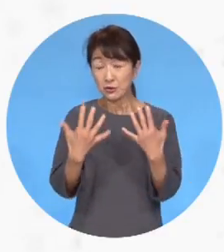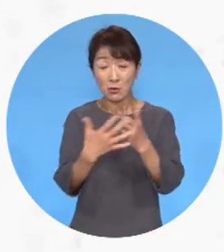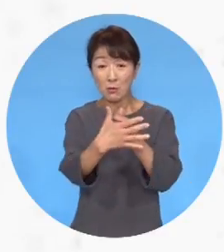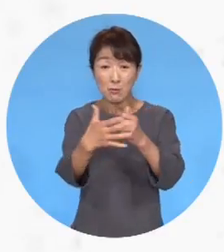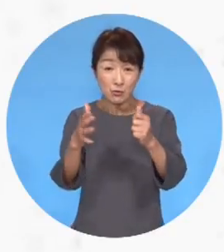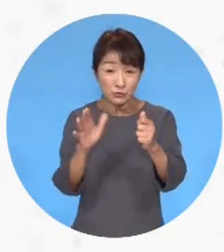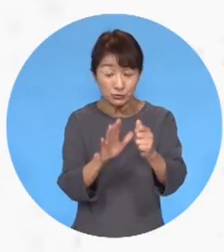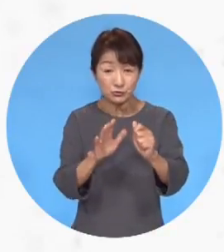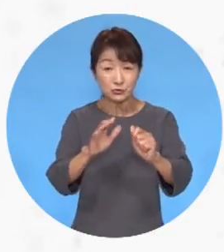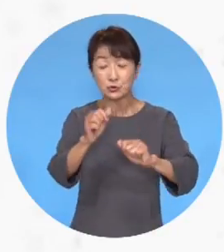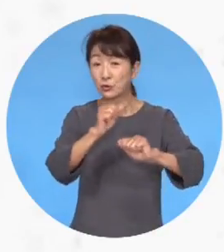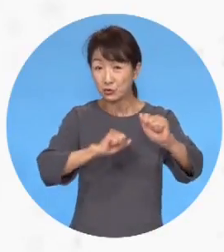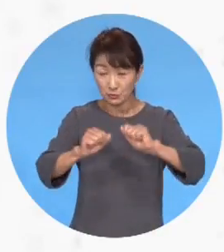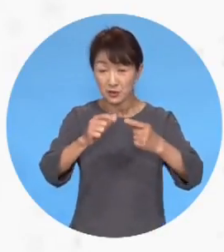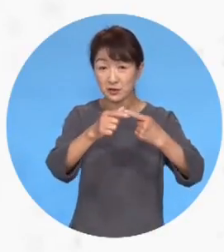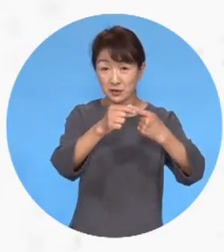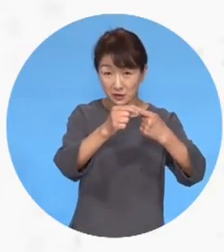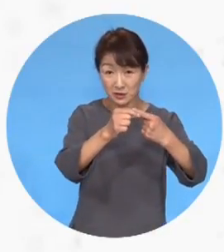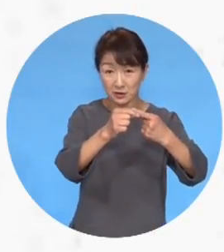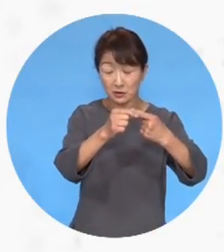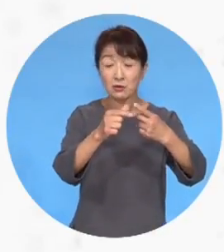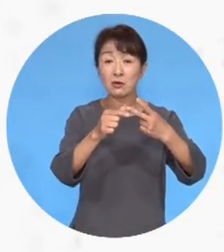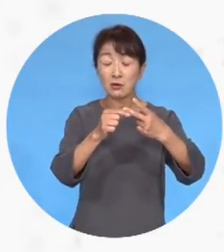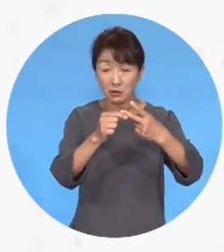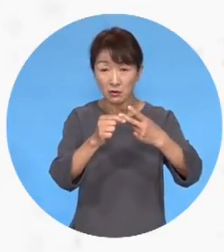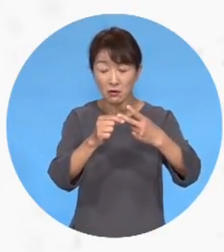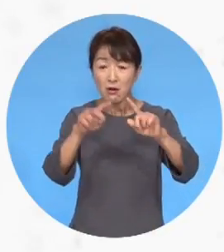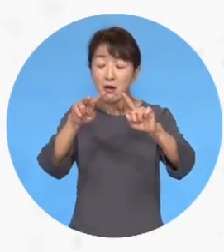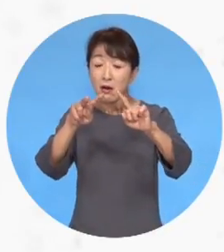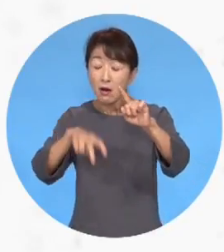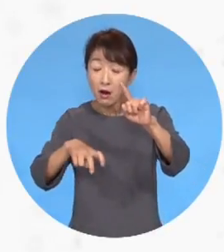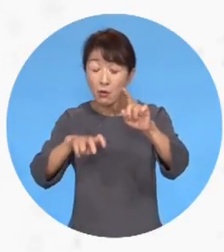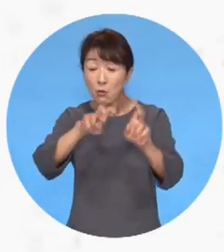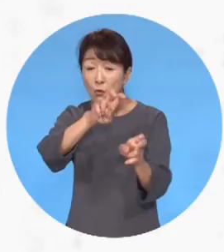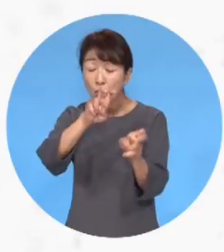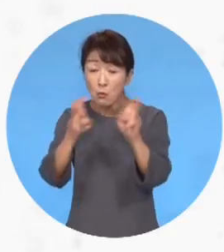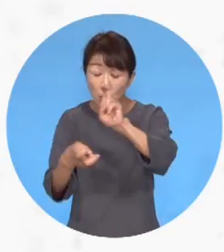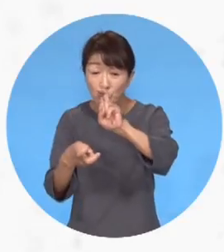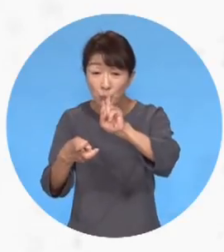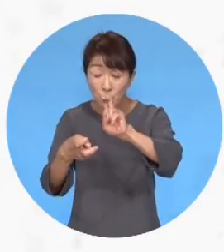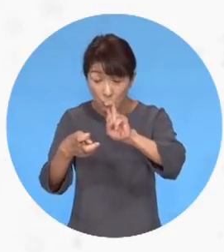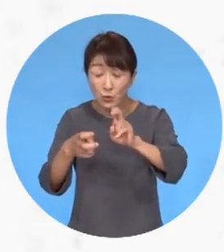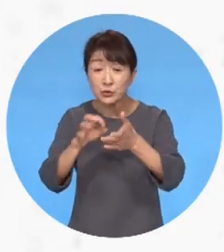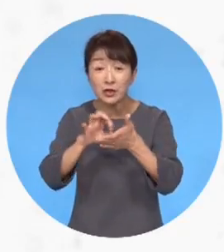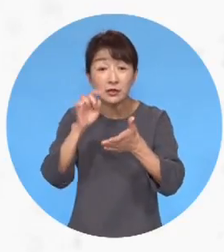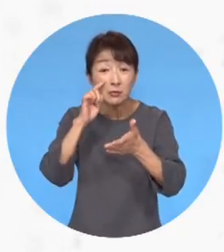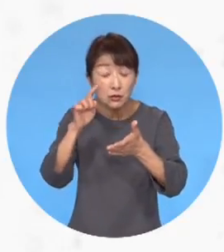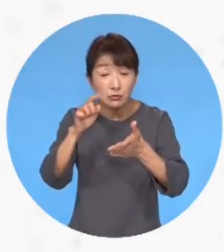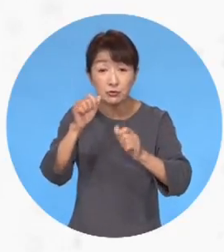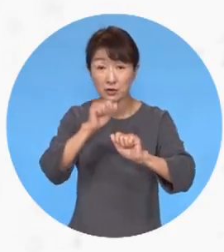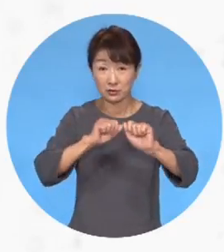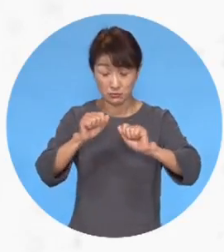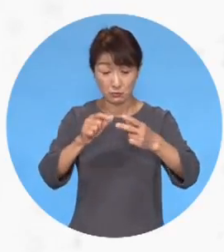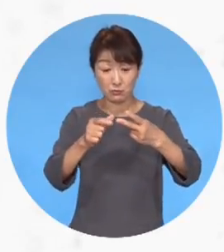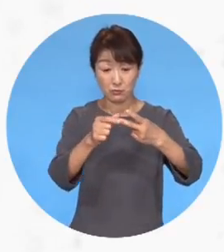組みと介護現場にロボットを導入する新しい試みについてお送りします。